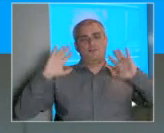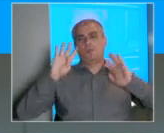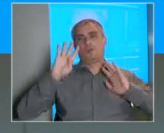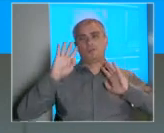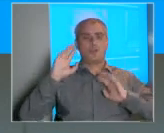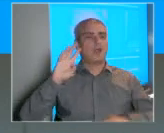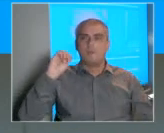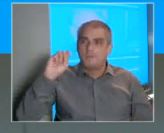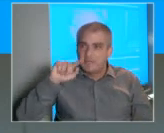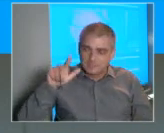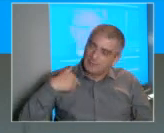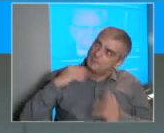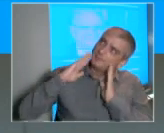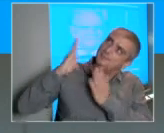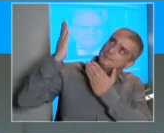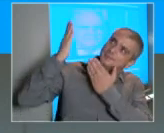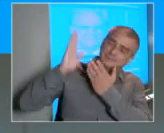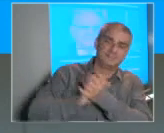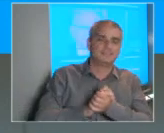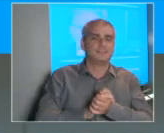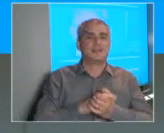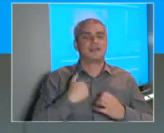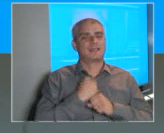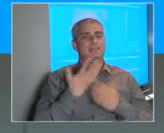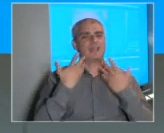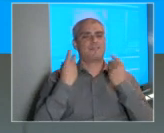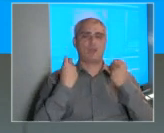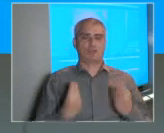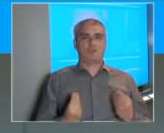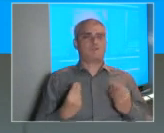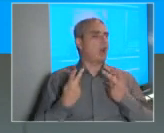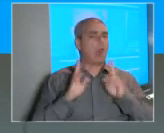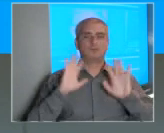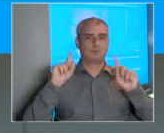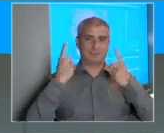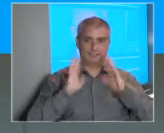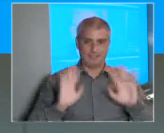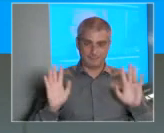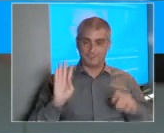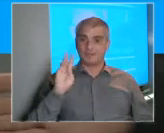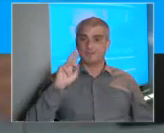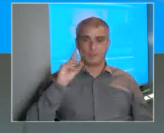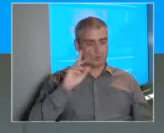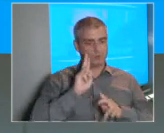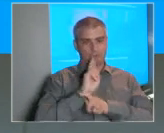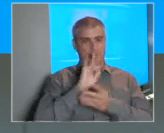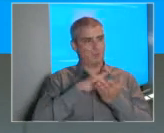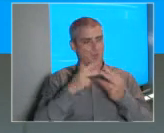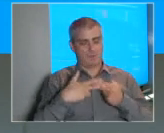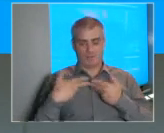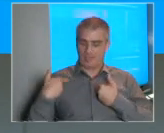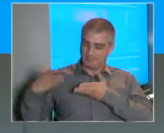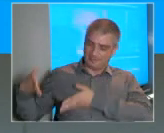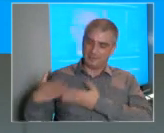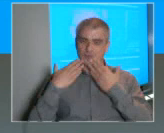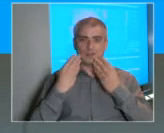מזל מועלם, אני משאיר את עצמי אלייך. מה שבטוח, נשרה רוח טובה, מה שלא יהיה. ברדוגו, שמור לך מקום לידי. תודה